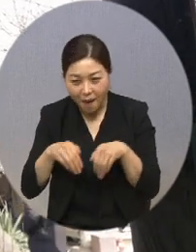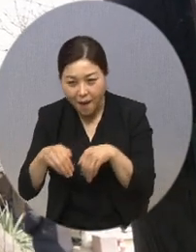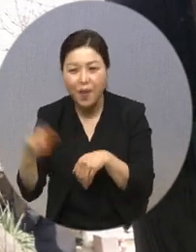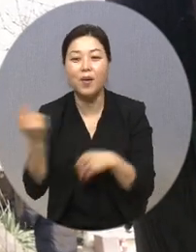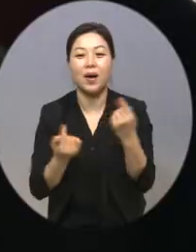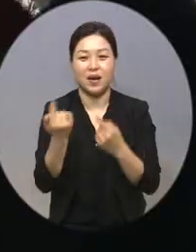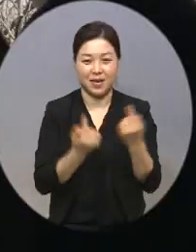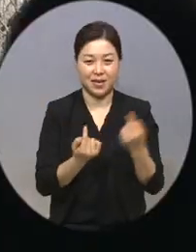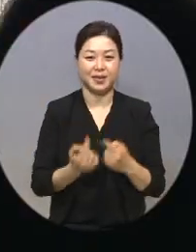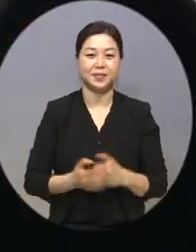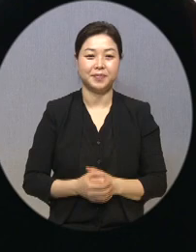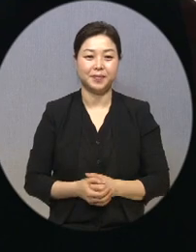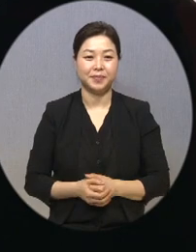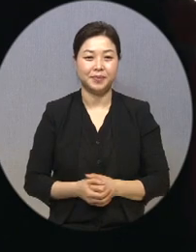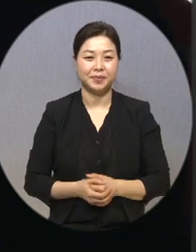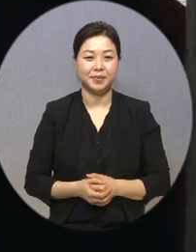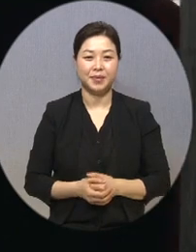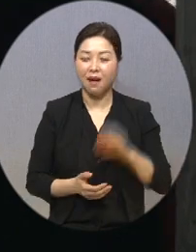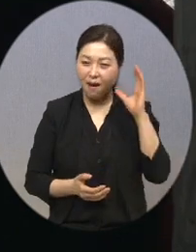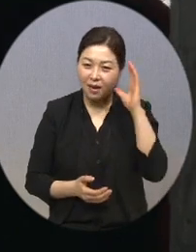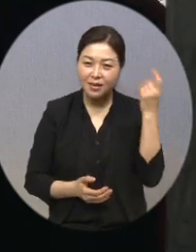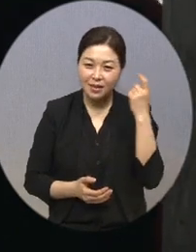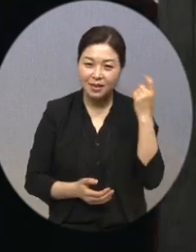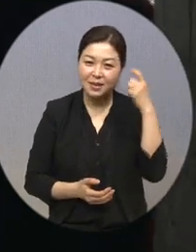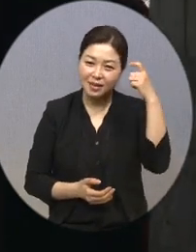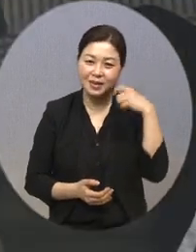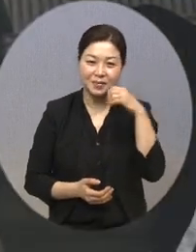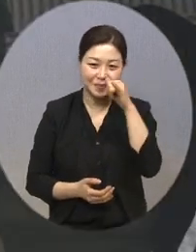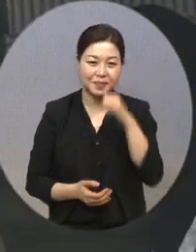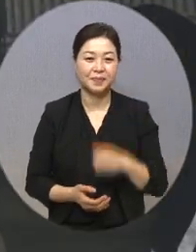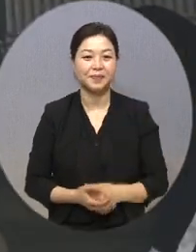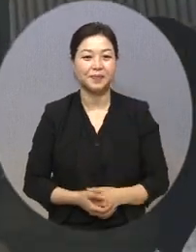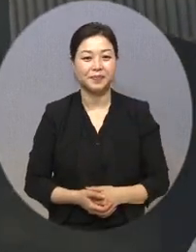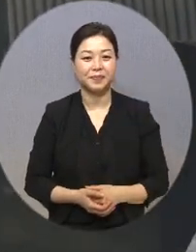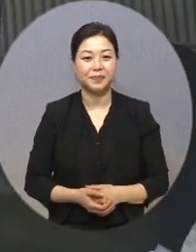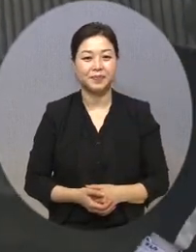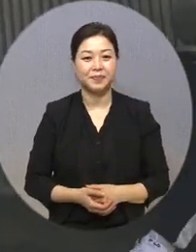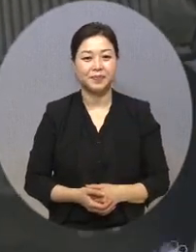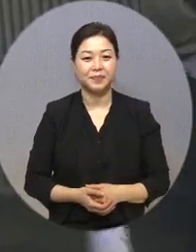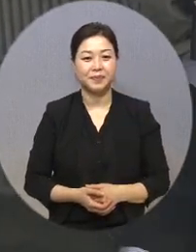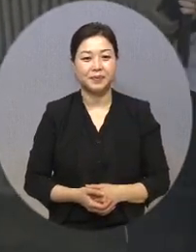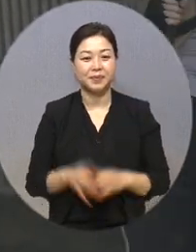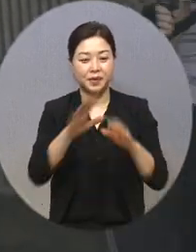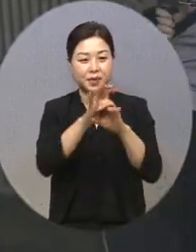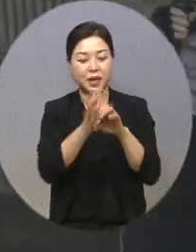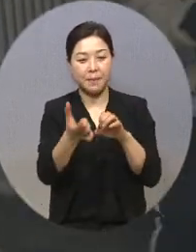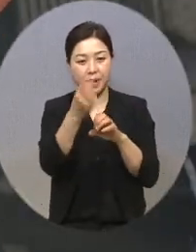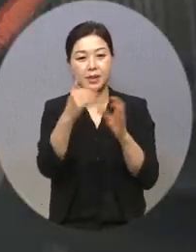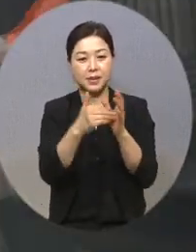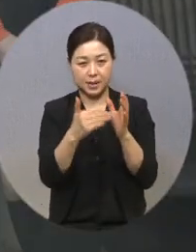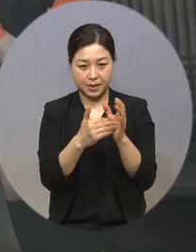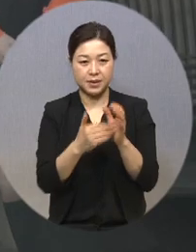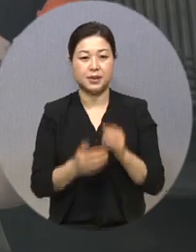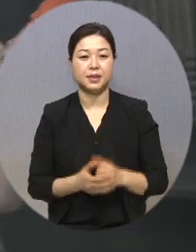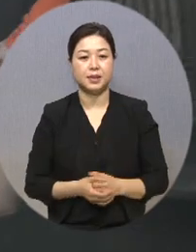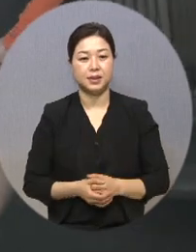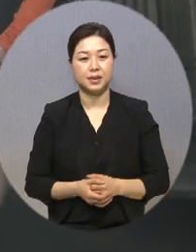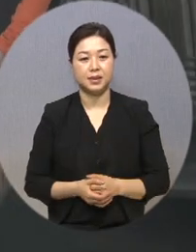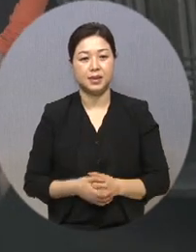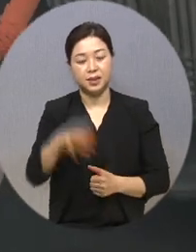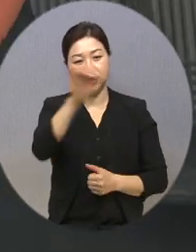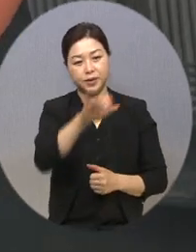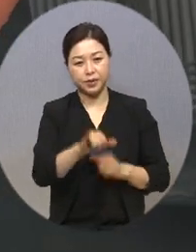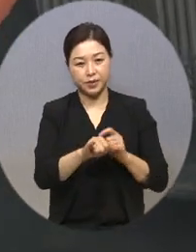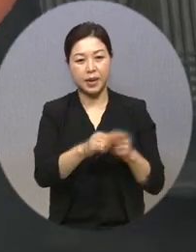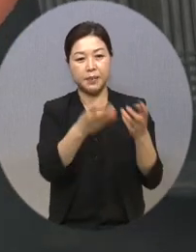저기서 눈앞에 보시네요. 거기서 무슨 이상한 소리 들리는 것 같은데요? 그래서 저는 코로나가 빨리 종식되고 전국의